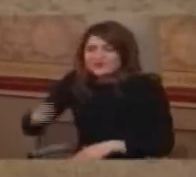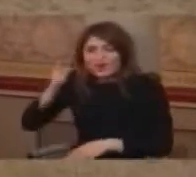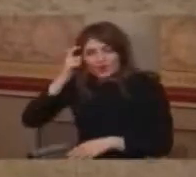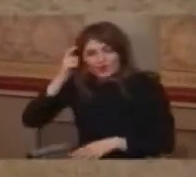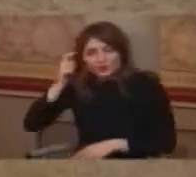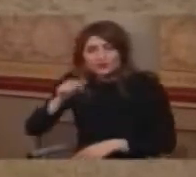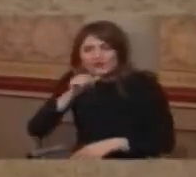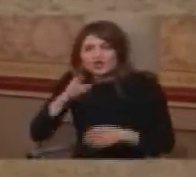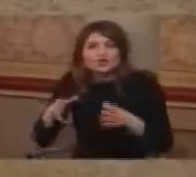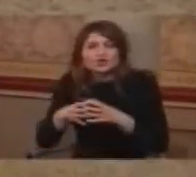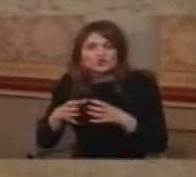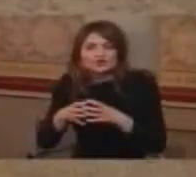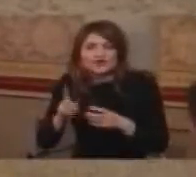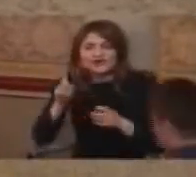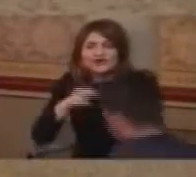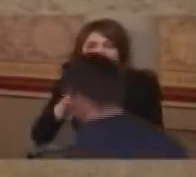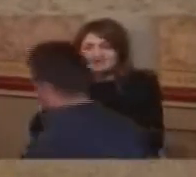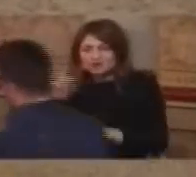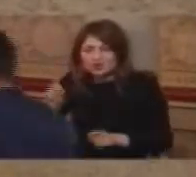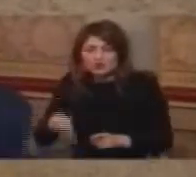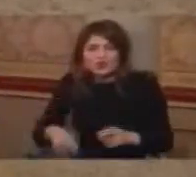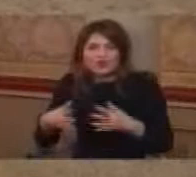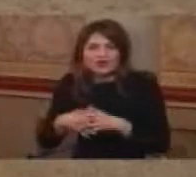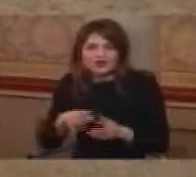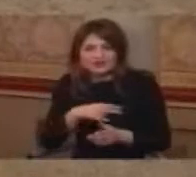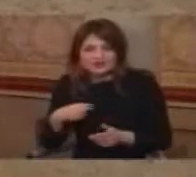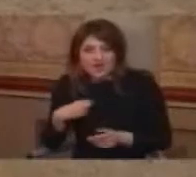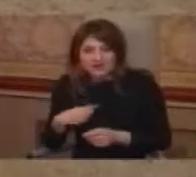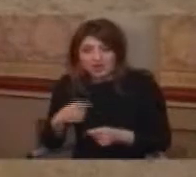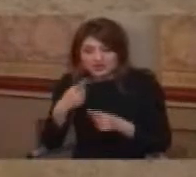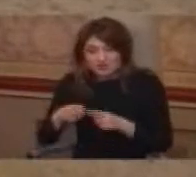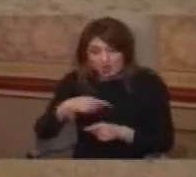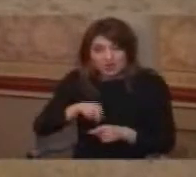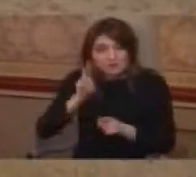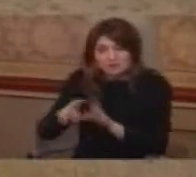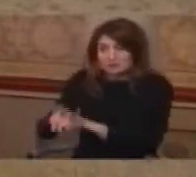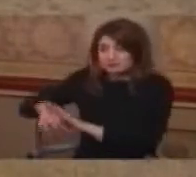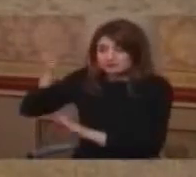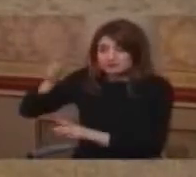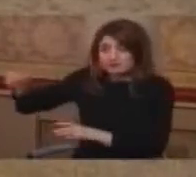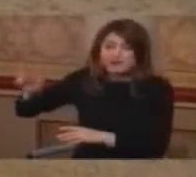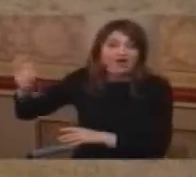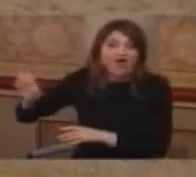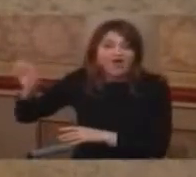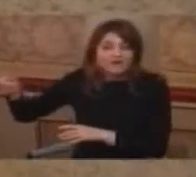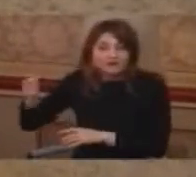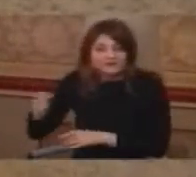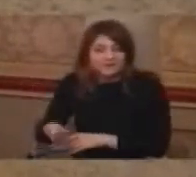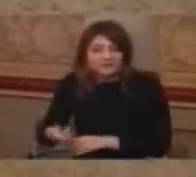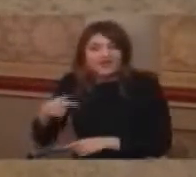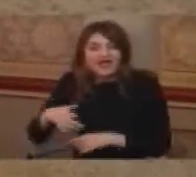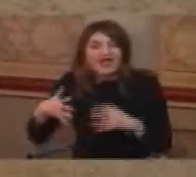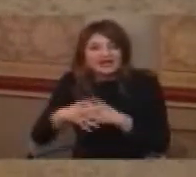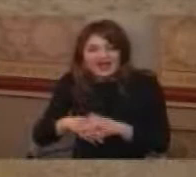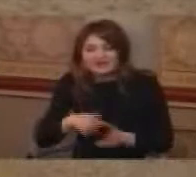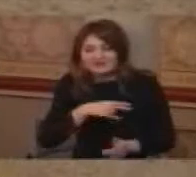društvenih institucija u gradu Zagrebu. I za to je moguće uzeti europska sredstva. Nažalost, grad Zagreb, to si moramo priznati,